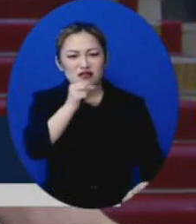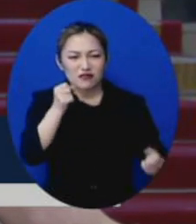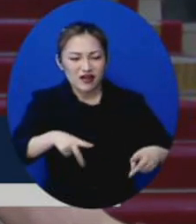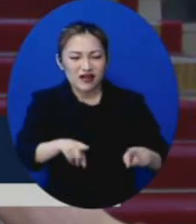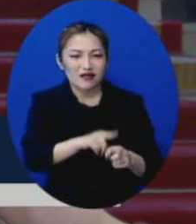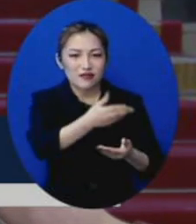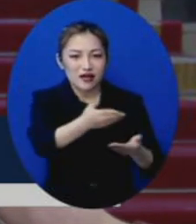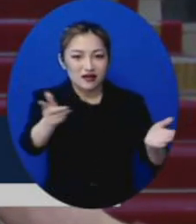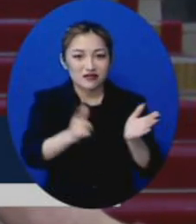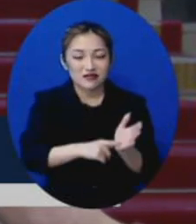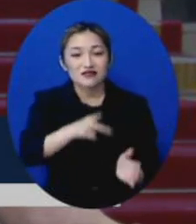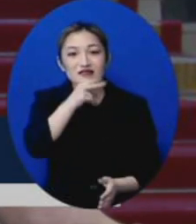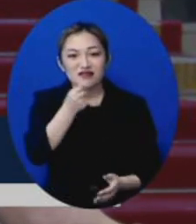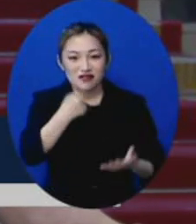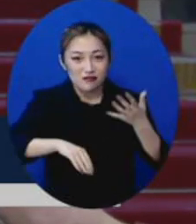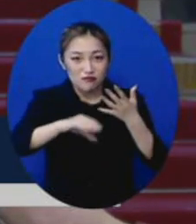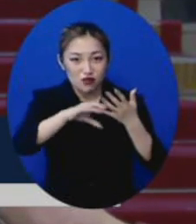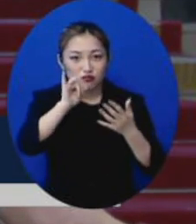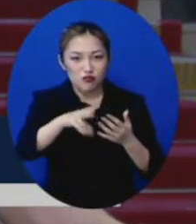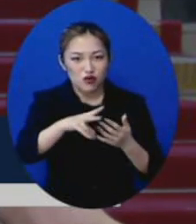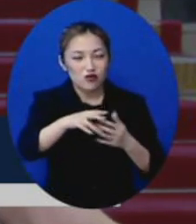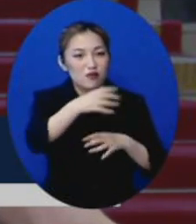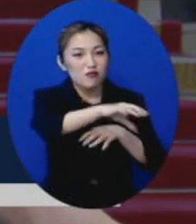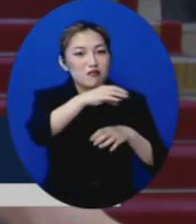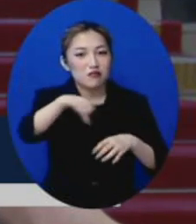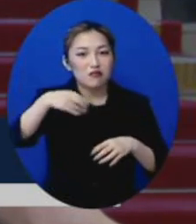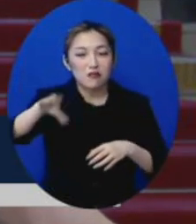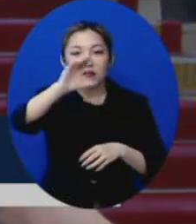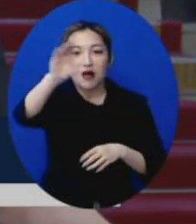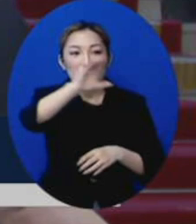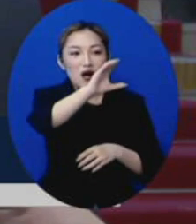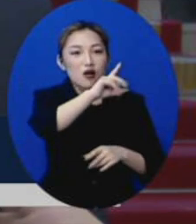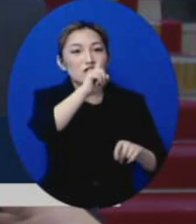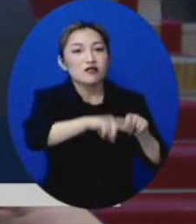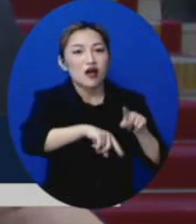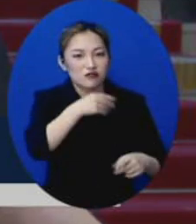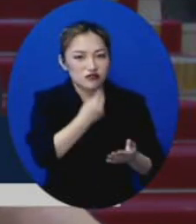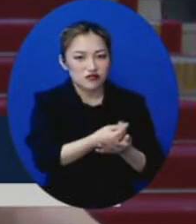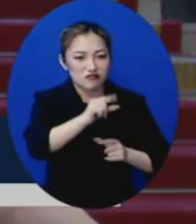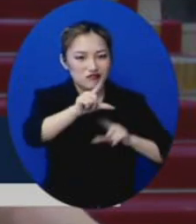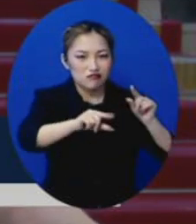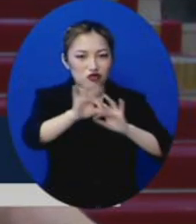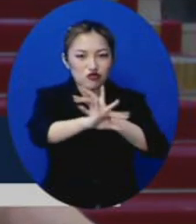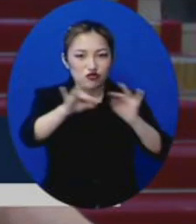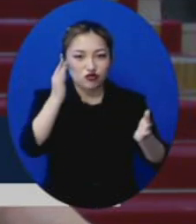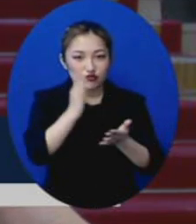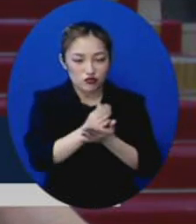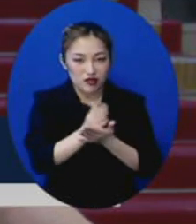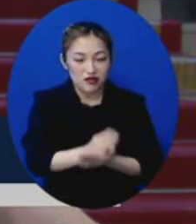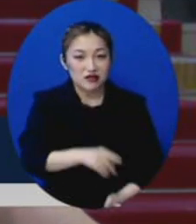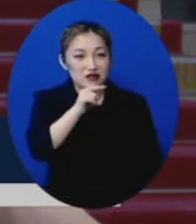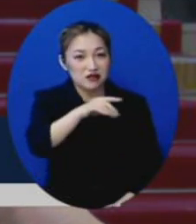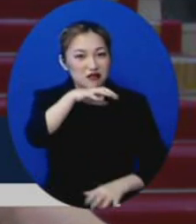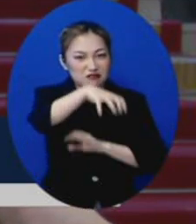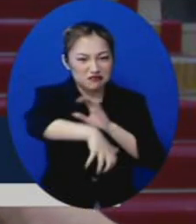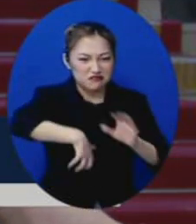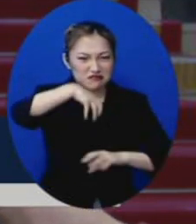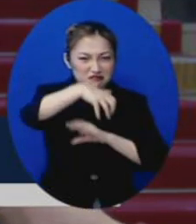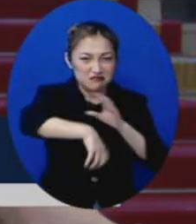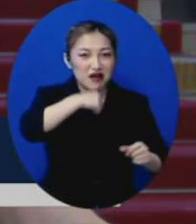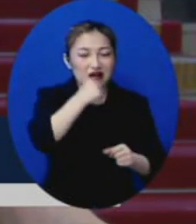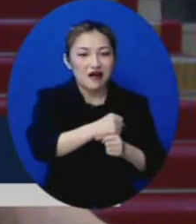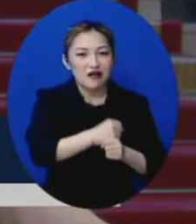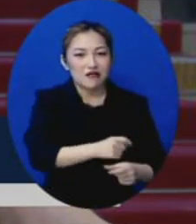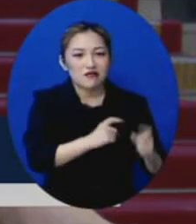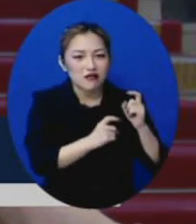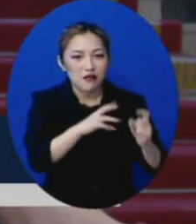хэмжээ нэмэгдснээр энэ салбараас шалтгаалаад дээшээ бас өсөх ёстой. Тухайлбал одоо 550 сая төгрөгийг уул уурхайн салбарт ажиллаж байгаа зүгээр нэг манаач гэхэд